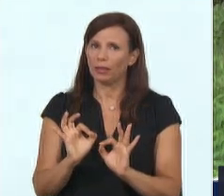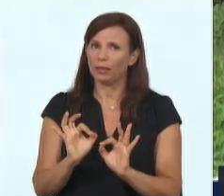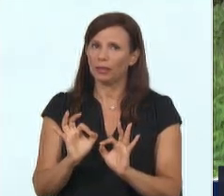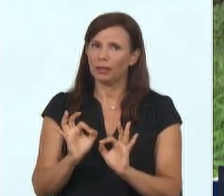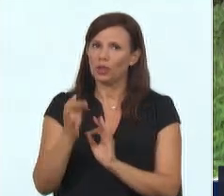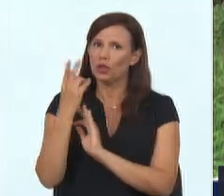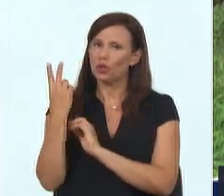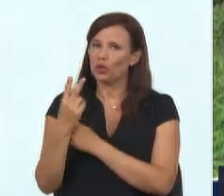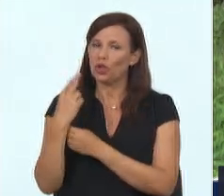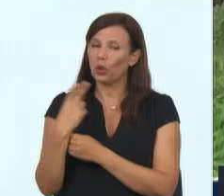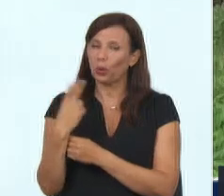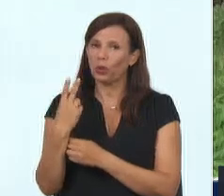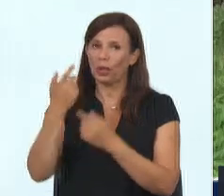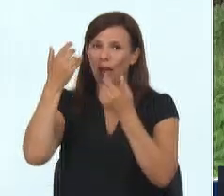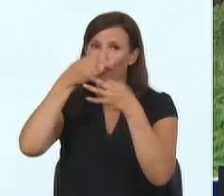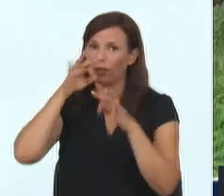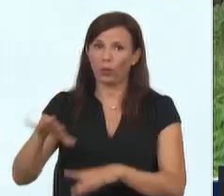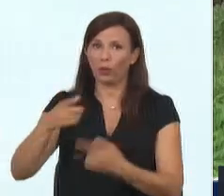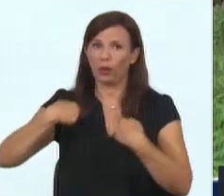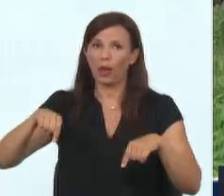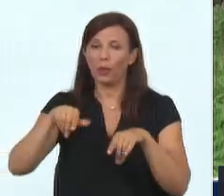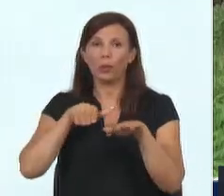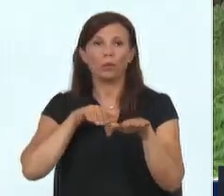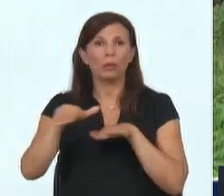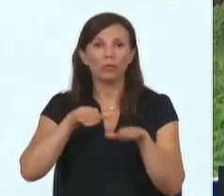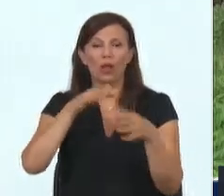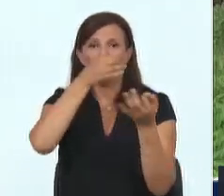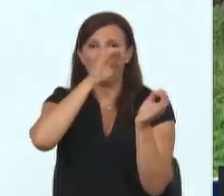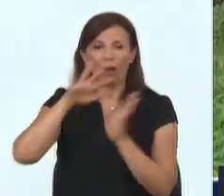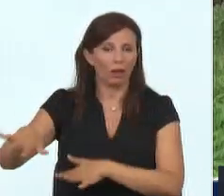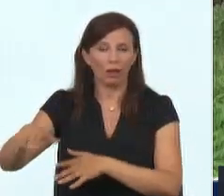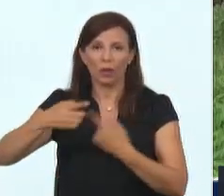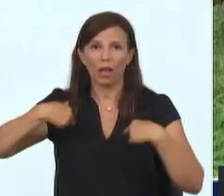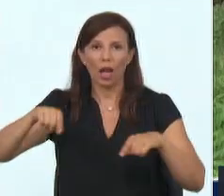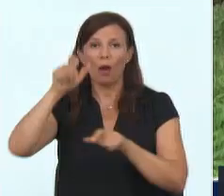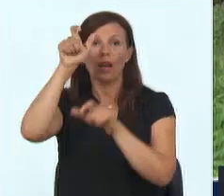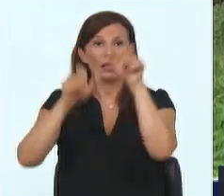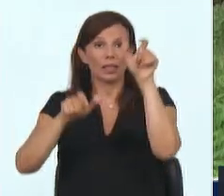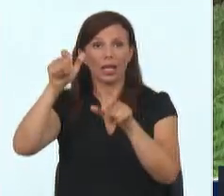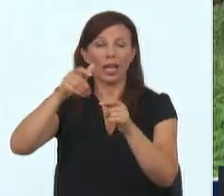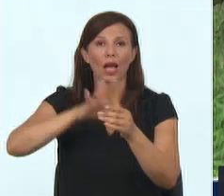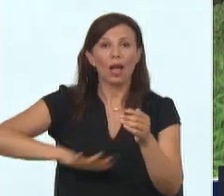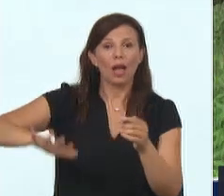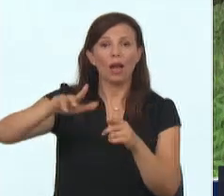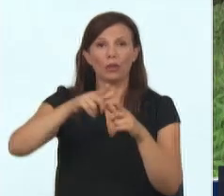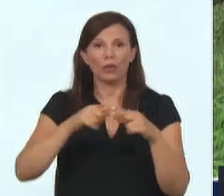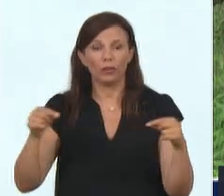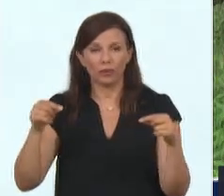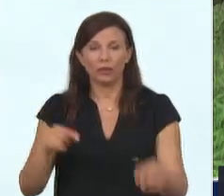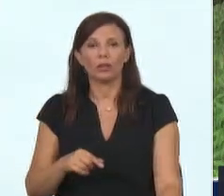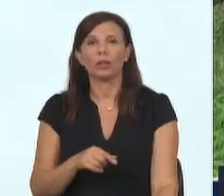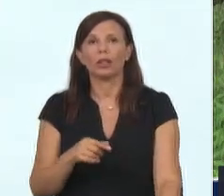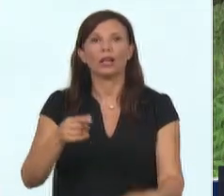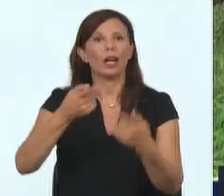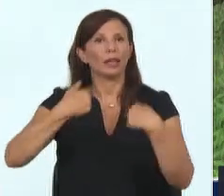שיקרו לנו, הפקירו אותנו. הממשלה הפקירה אותנו, את אזרחי העוטף, ואנחנו לא נחזור